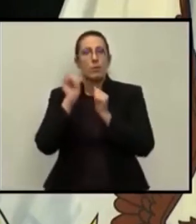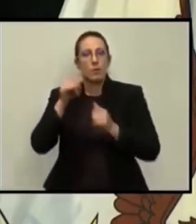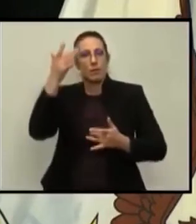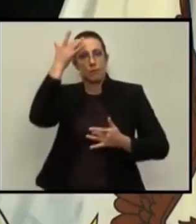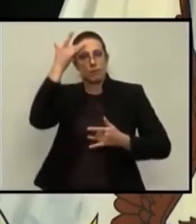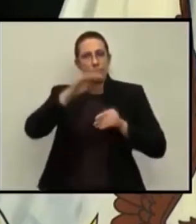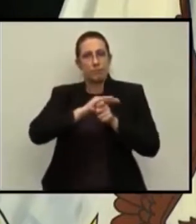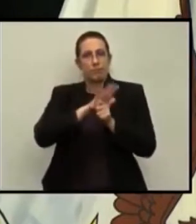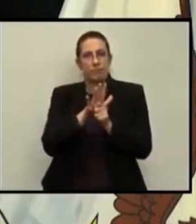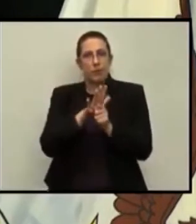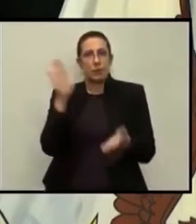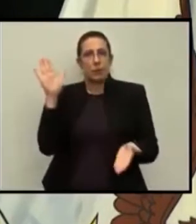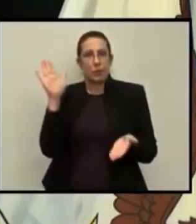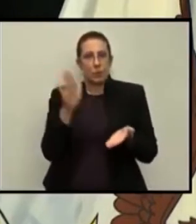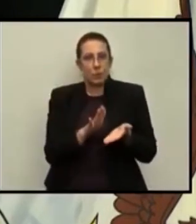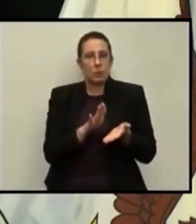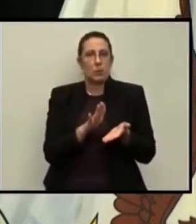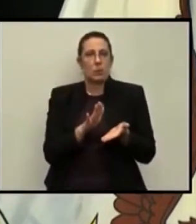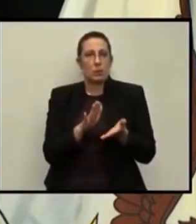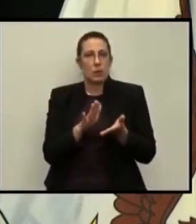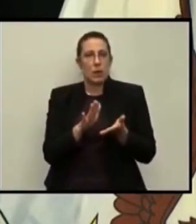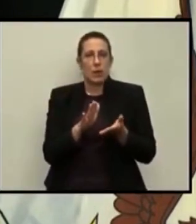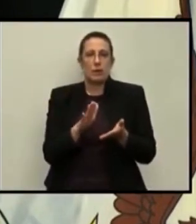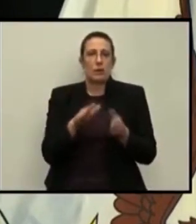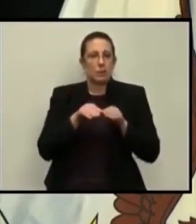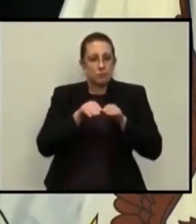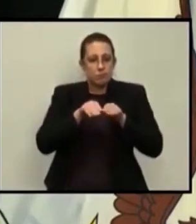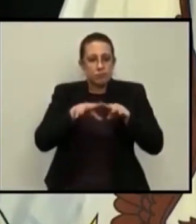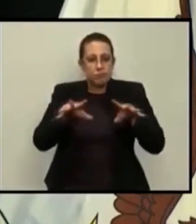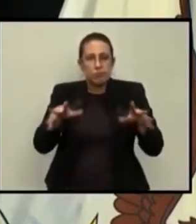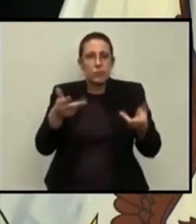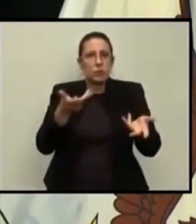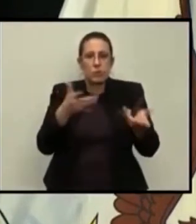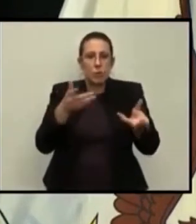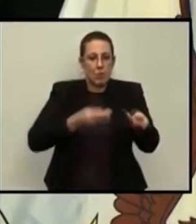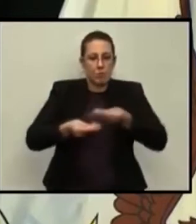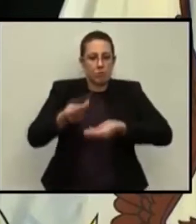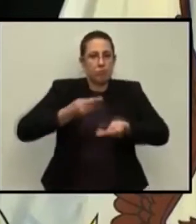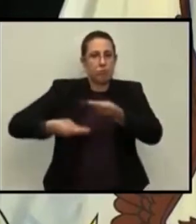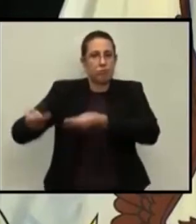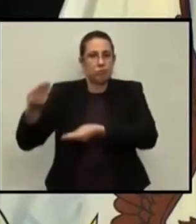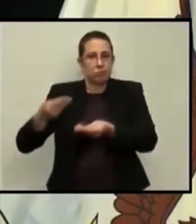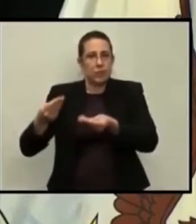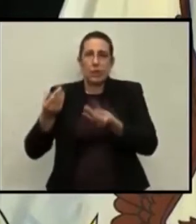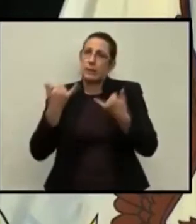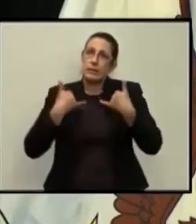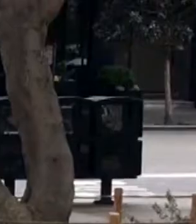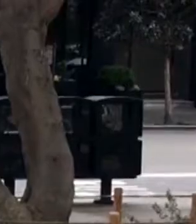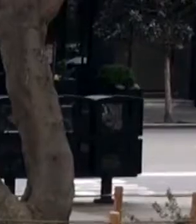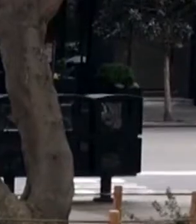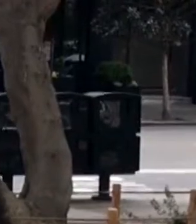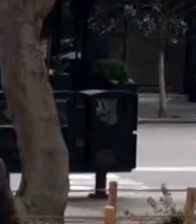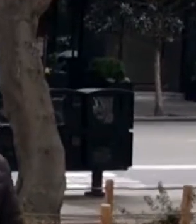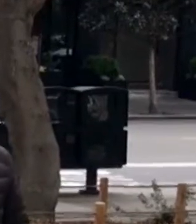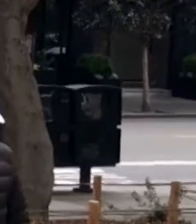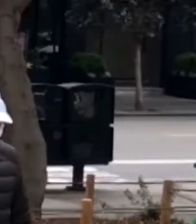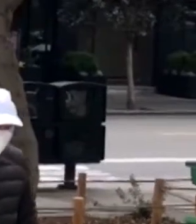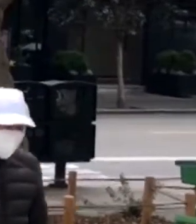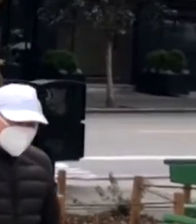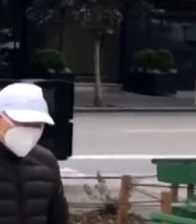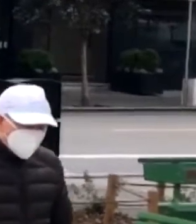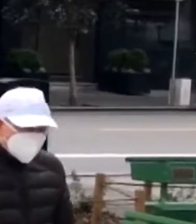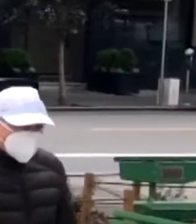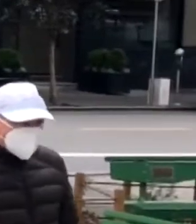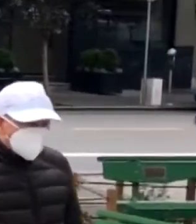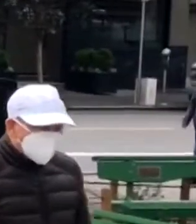reduce transmission. The virus is still out there, so we must continue to be vigilant. 卫生官员说，不